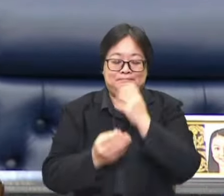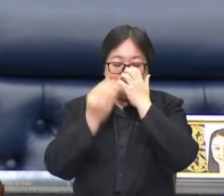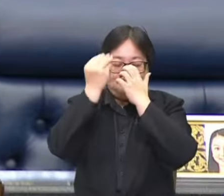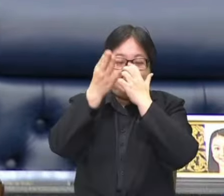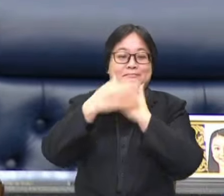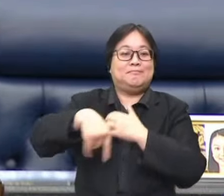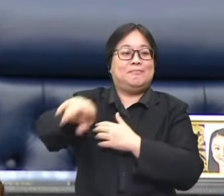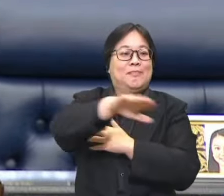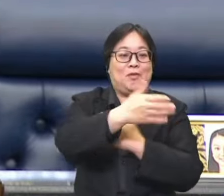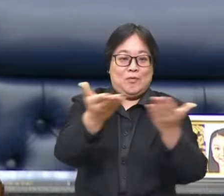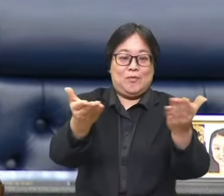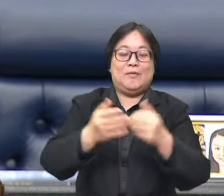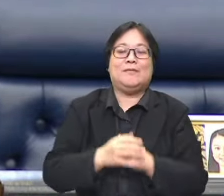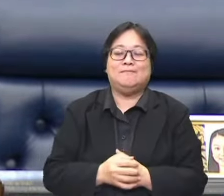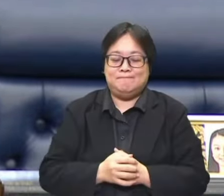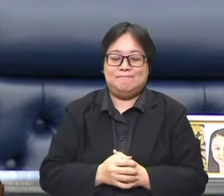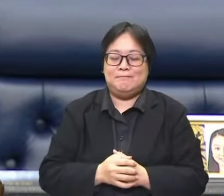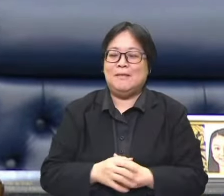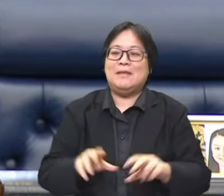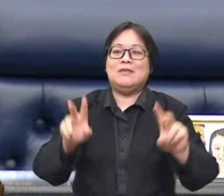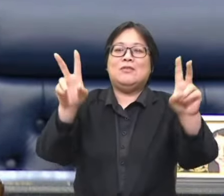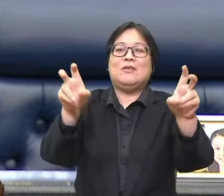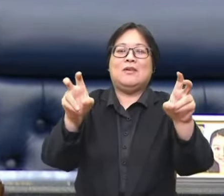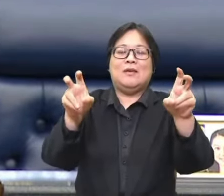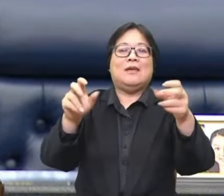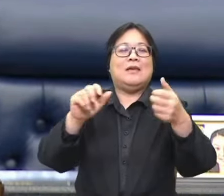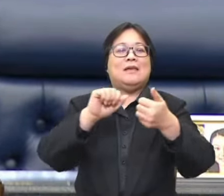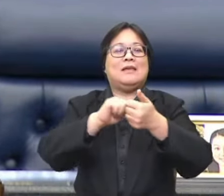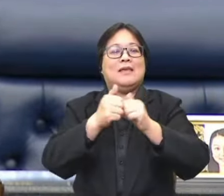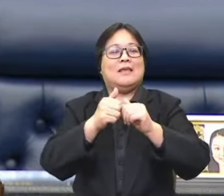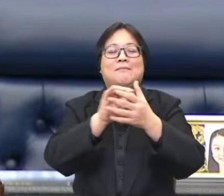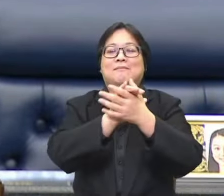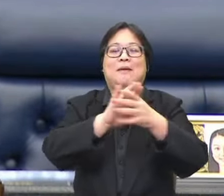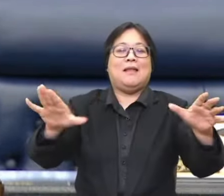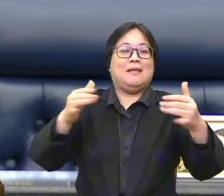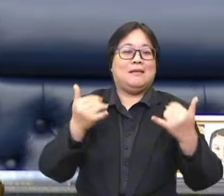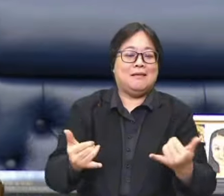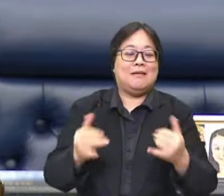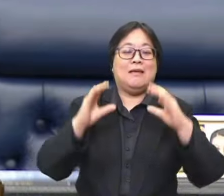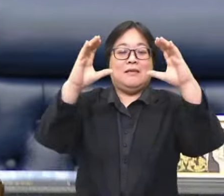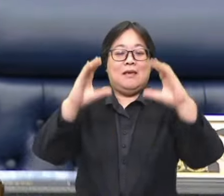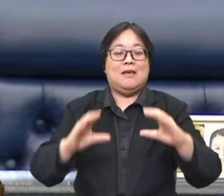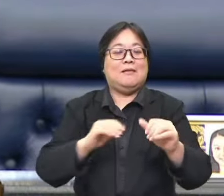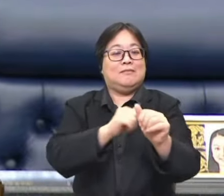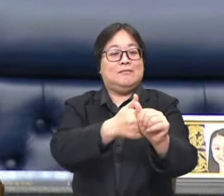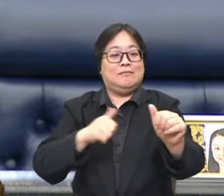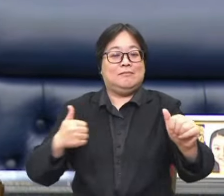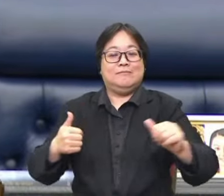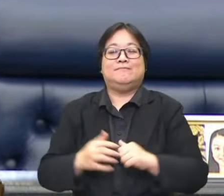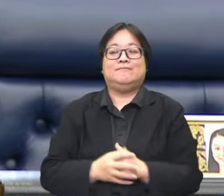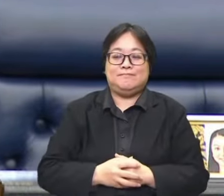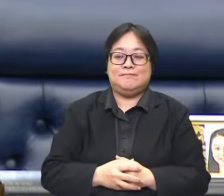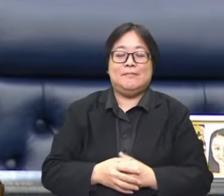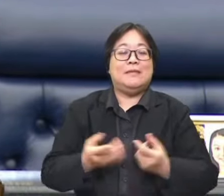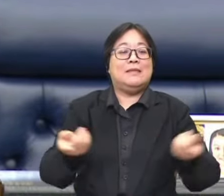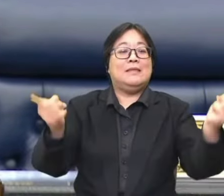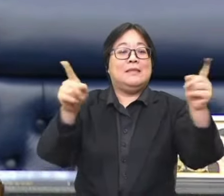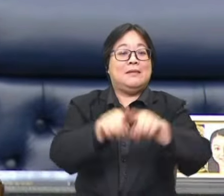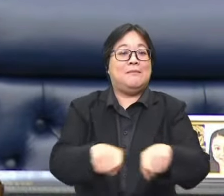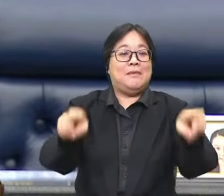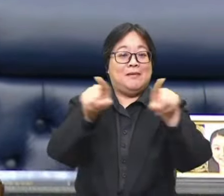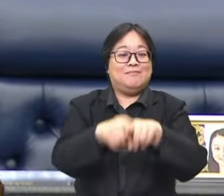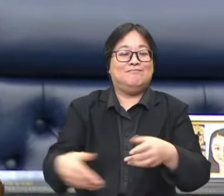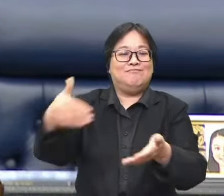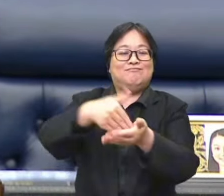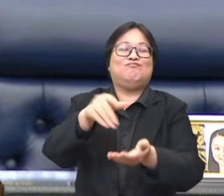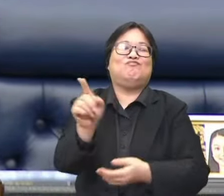ahli yang berhormat, menyentuh tentang status keselamatan terkini dan langkah-langkah pencegahan bagi mengelakkan kejadian sama